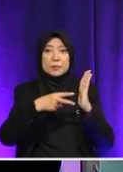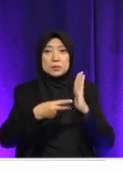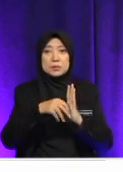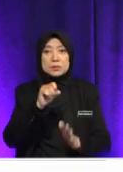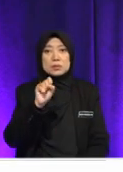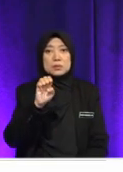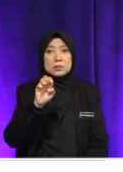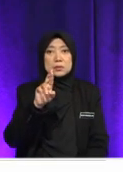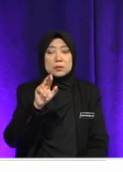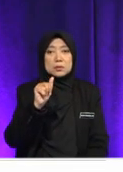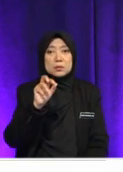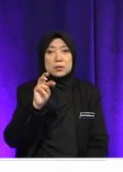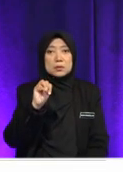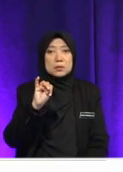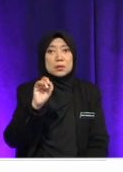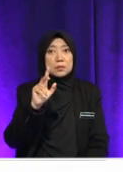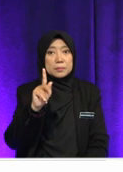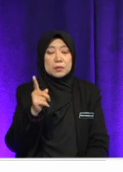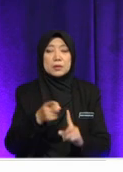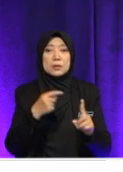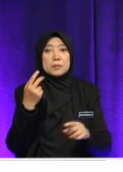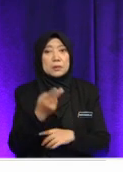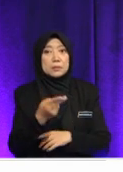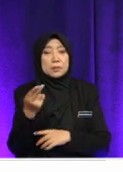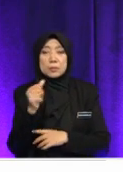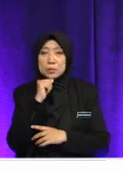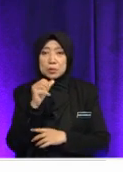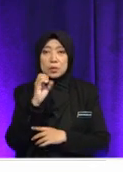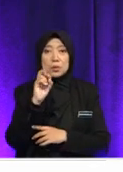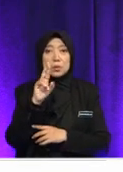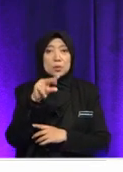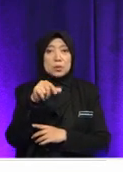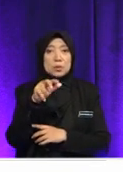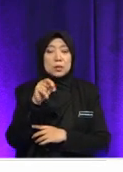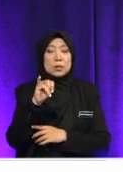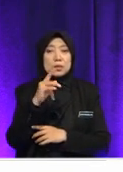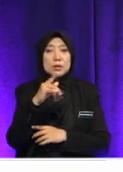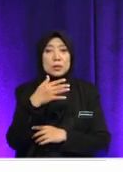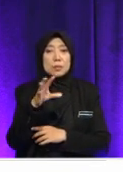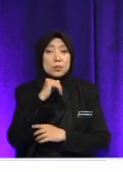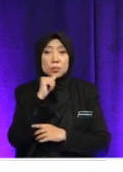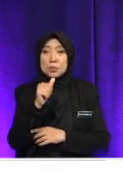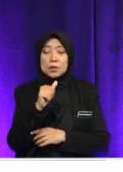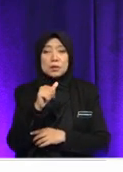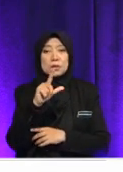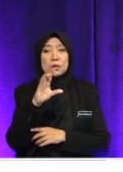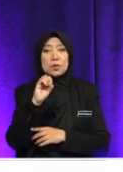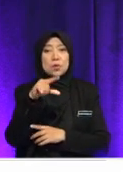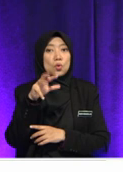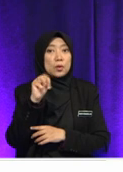perpejal yang terdiri daripada bahan bukan organik dan bahan bukan logam Oke